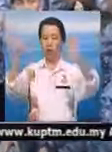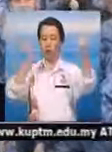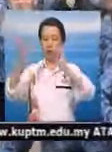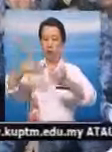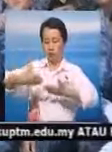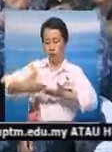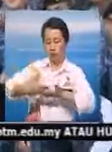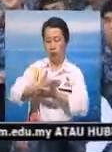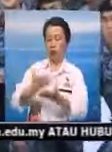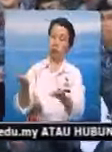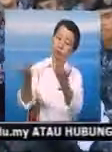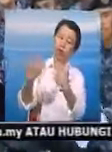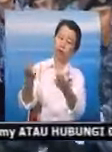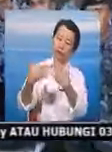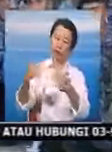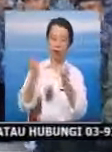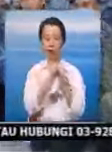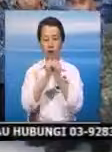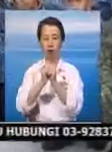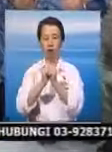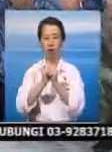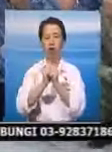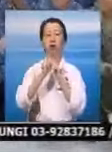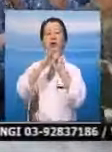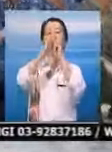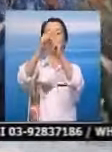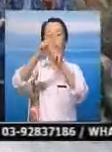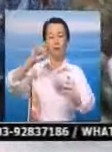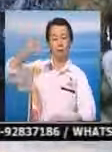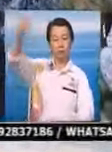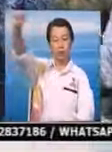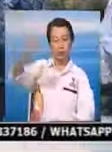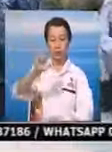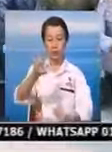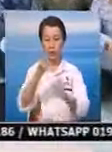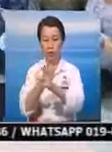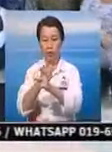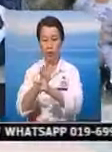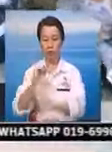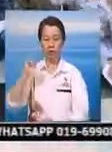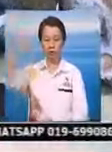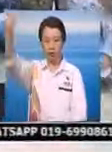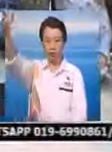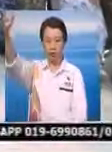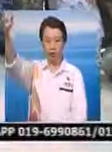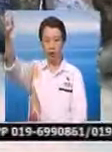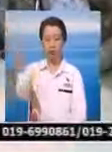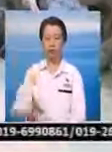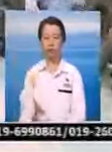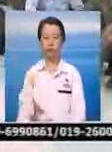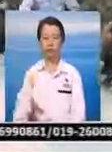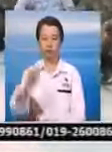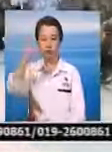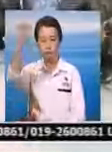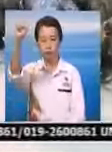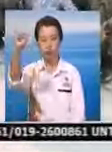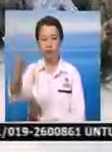Baru. Mari kita sama-sama melaunkan slogan Merdeka tiga kali. Merdeka!